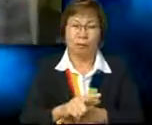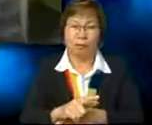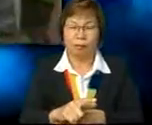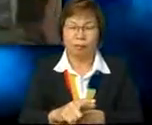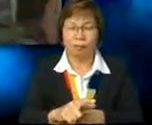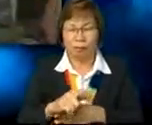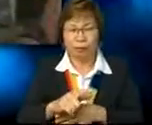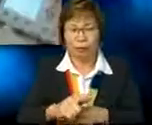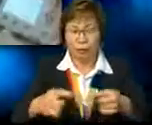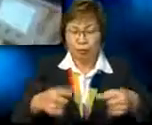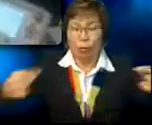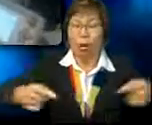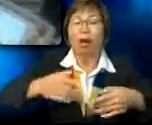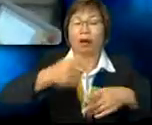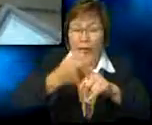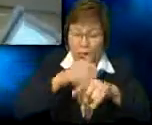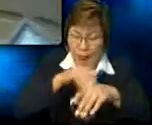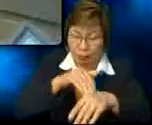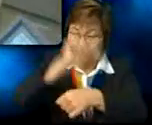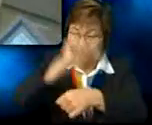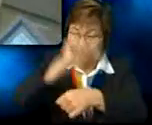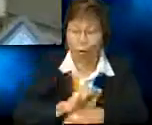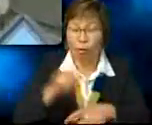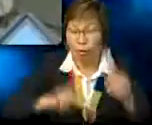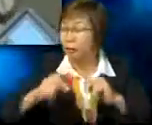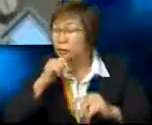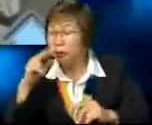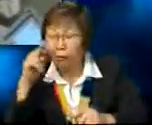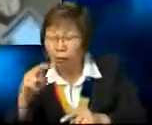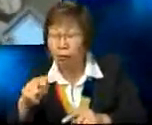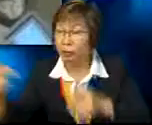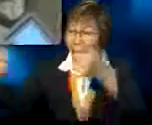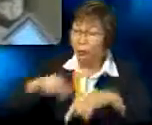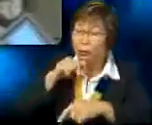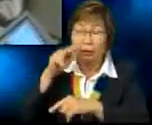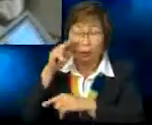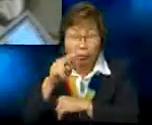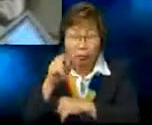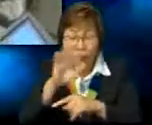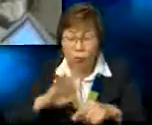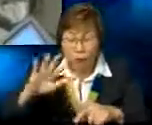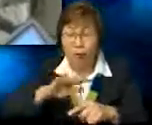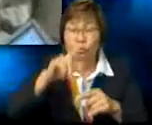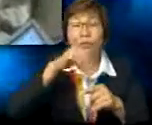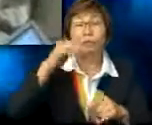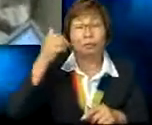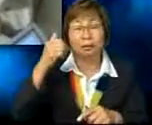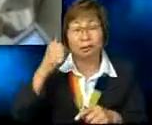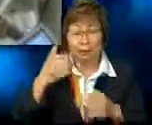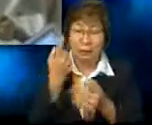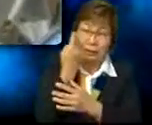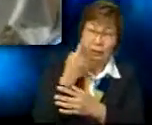daripada hasil kerja kita, di mana katakanlah seseorang itu tidak nampak, pada hari ini tak nampak langsung. Macam baru ni ada seorang makcik tu, dia tak